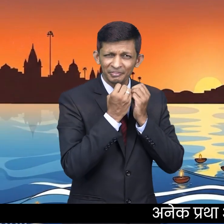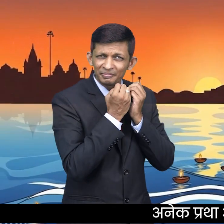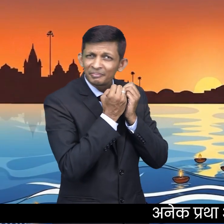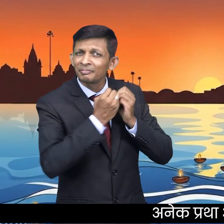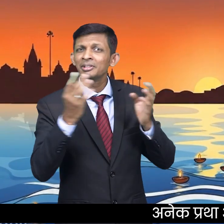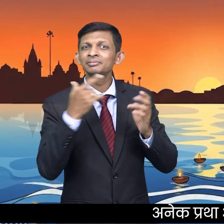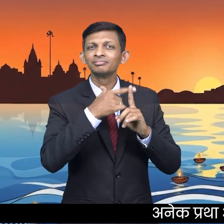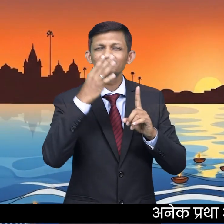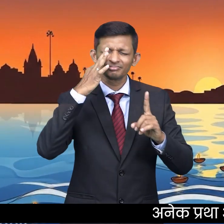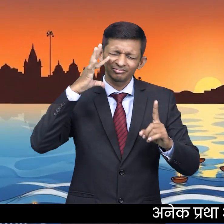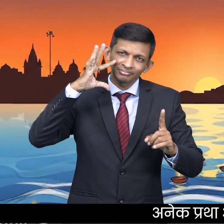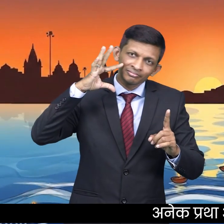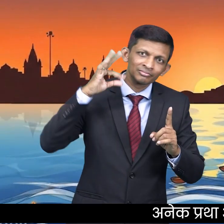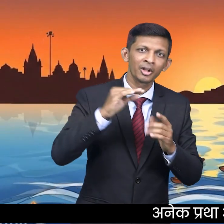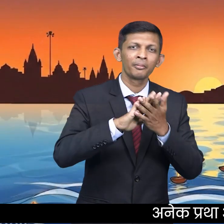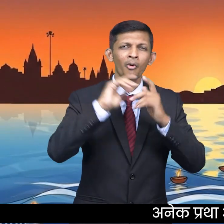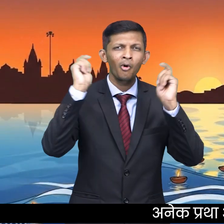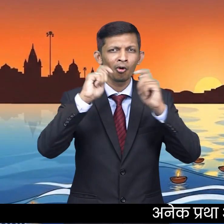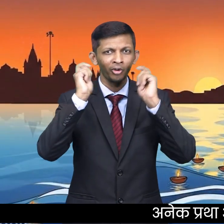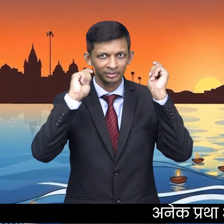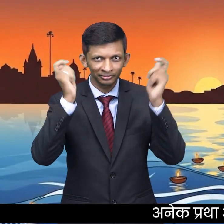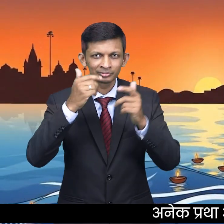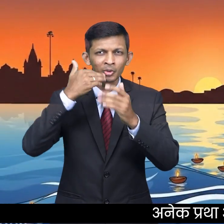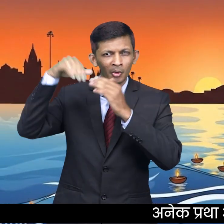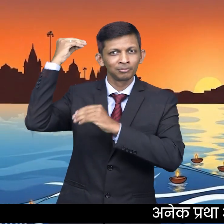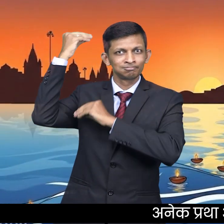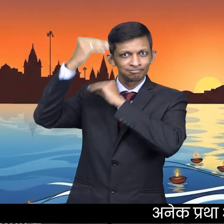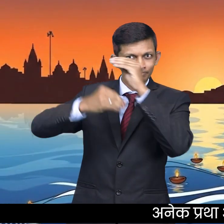अनेक प्रथा आणि सण पाण्याशी संबंधित आहेत.